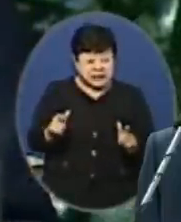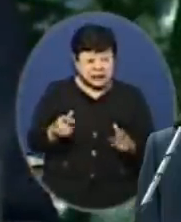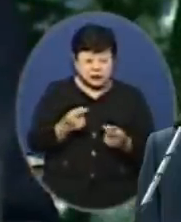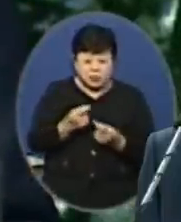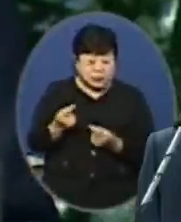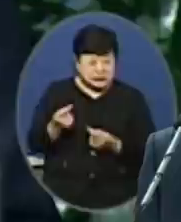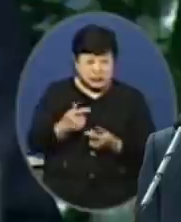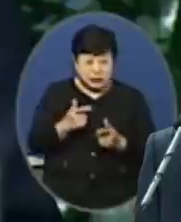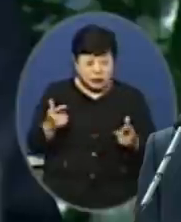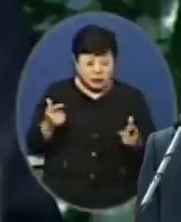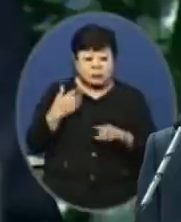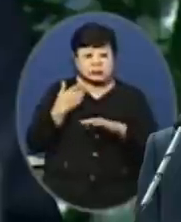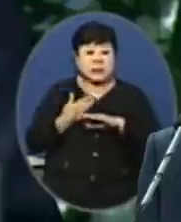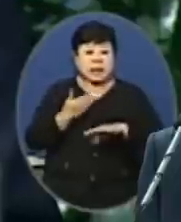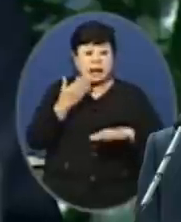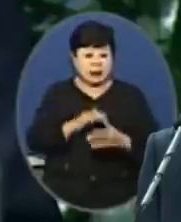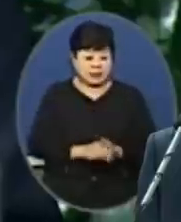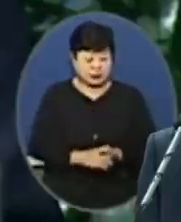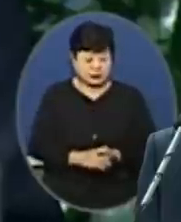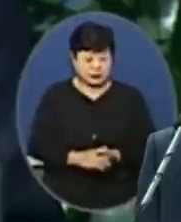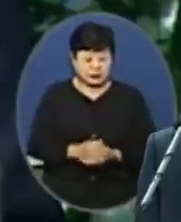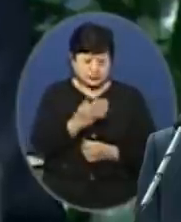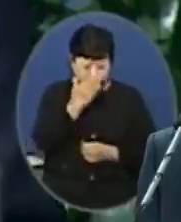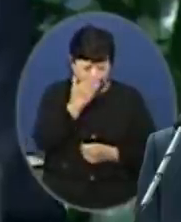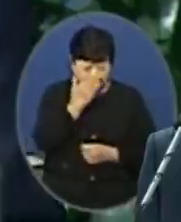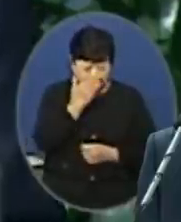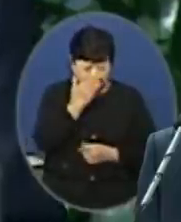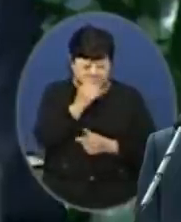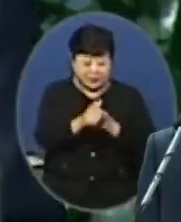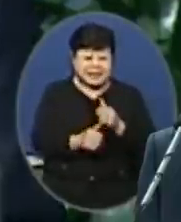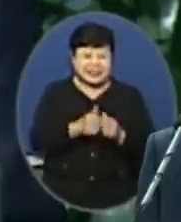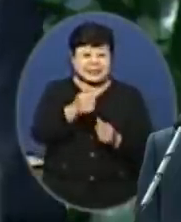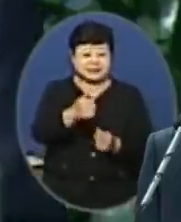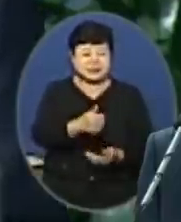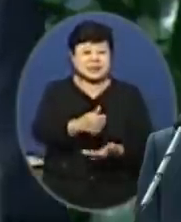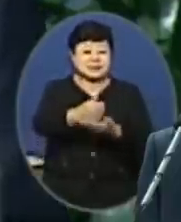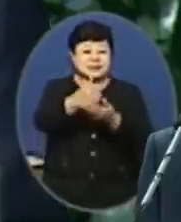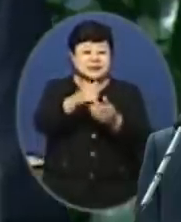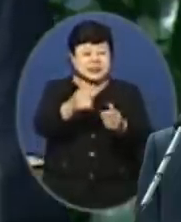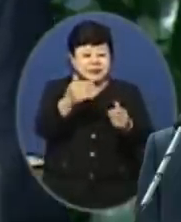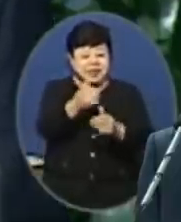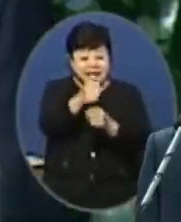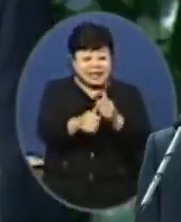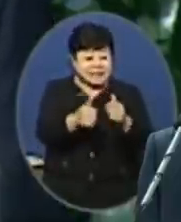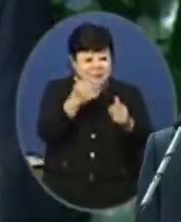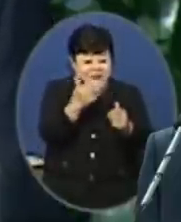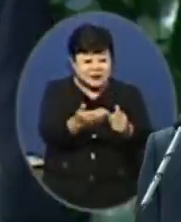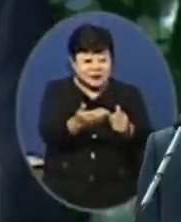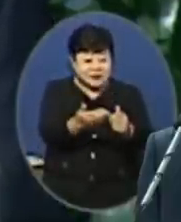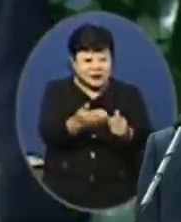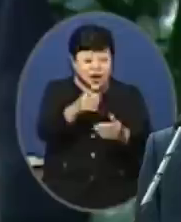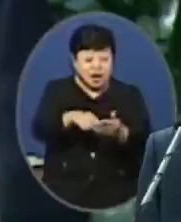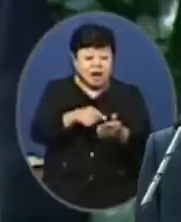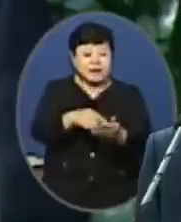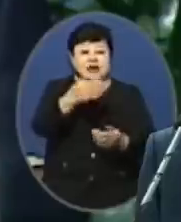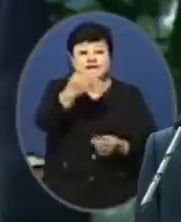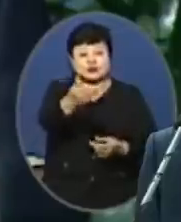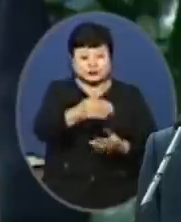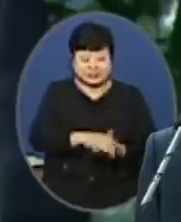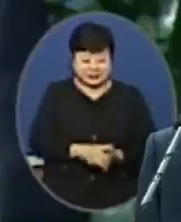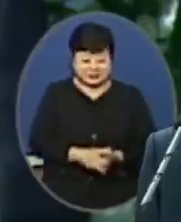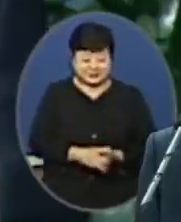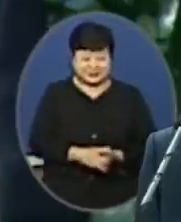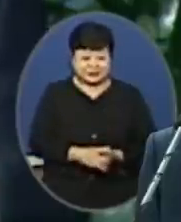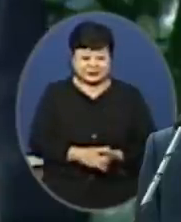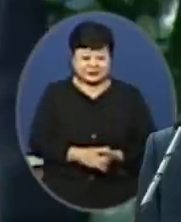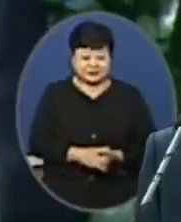다르냐? 다르고 말고요. 겸손하게 하나님을 섬기는 자에게는 하나님이 보상해 주십니다.